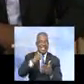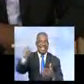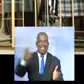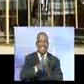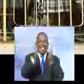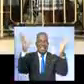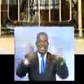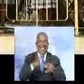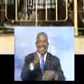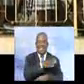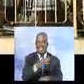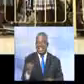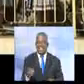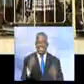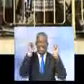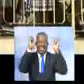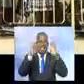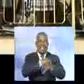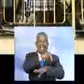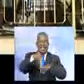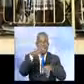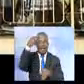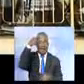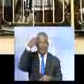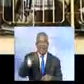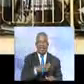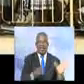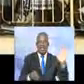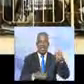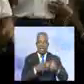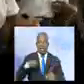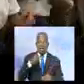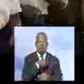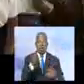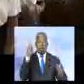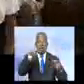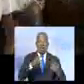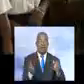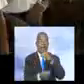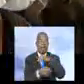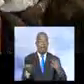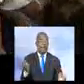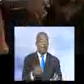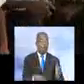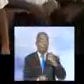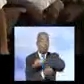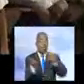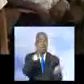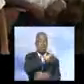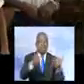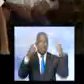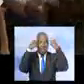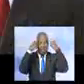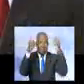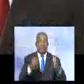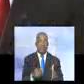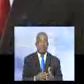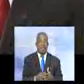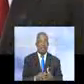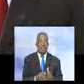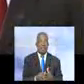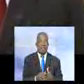régionale de l'Éducation nationale estime que les mentalités doivent changer afin de faire de l'école ivoirienne un pôle d'excellence.